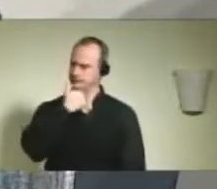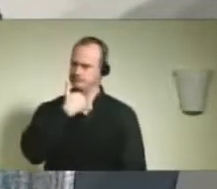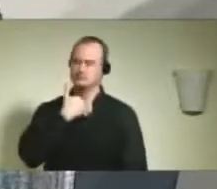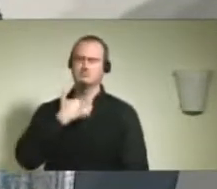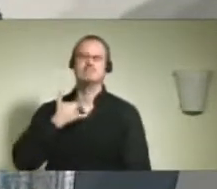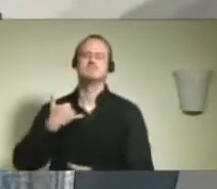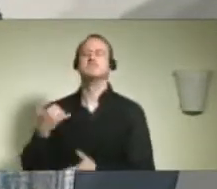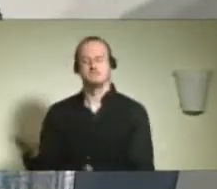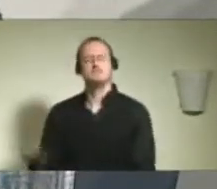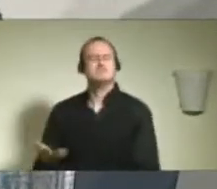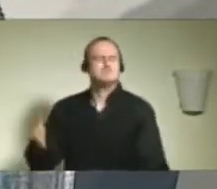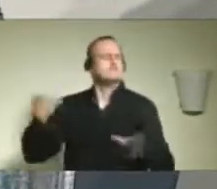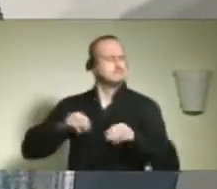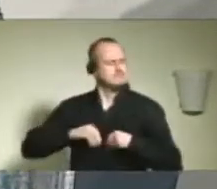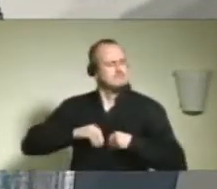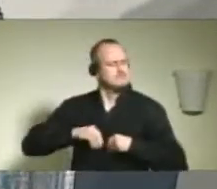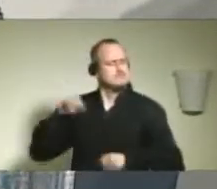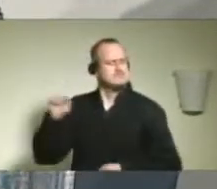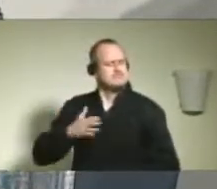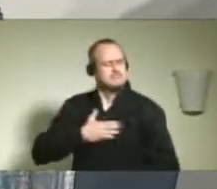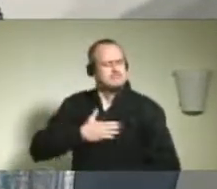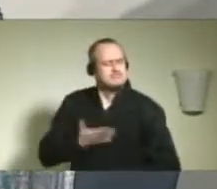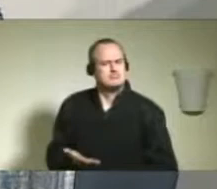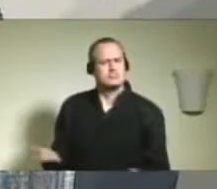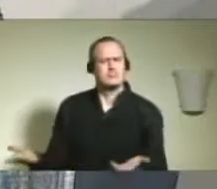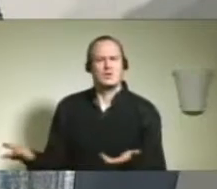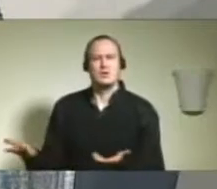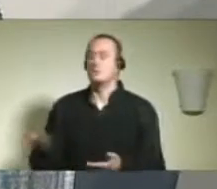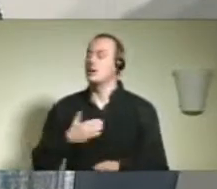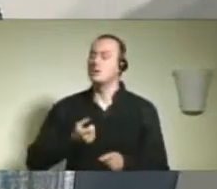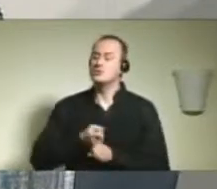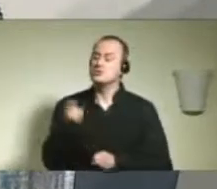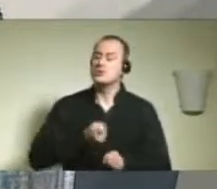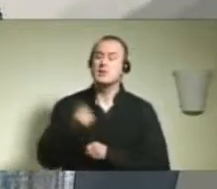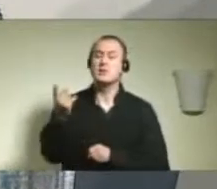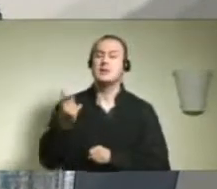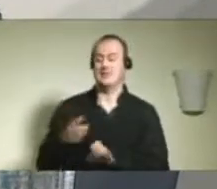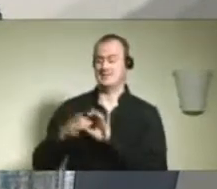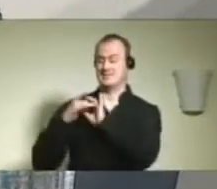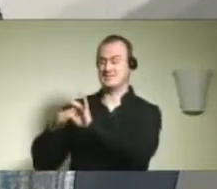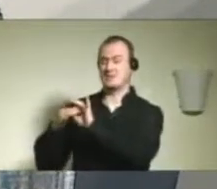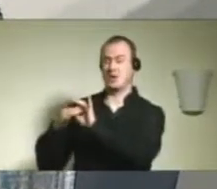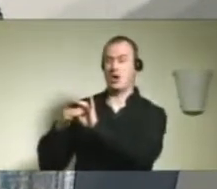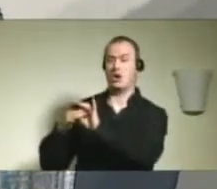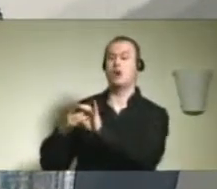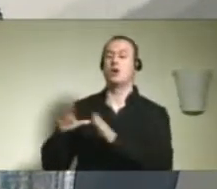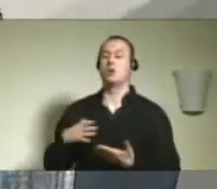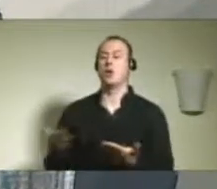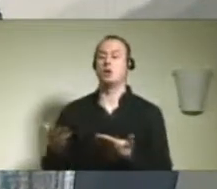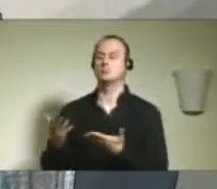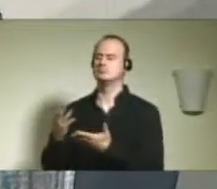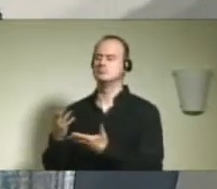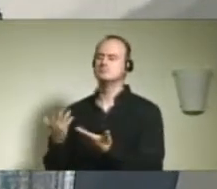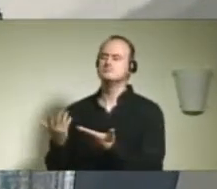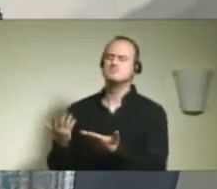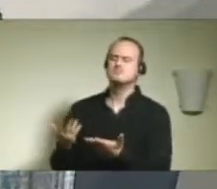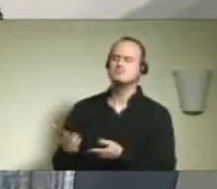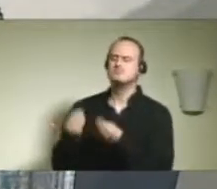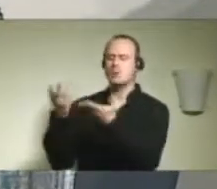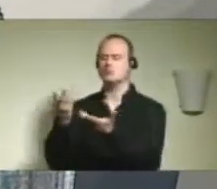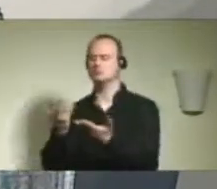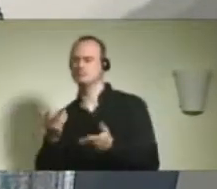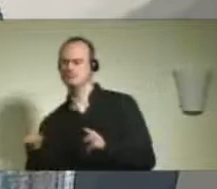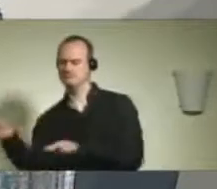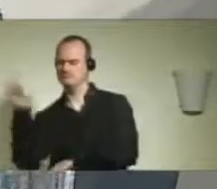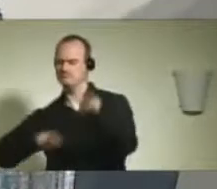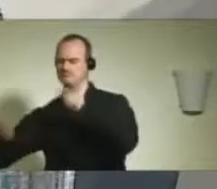2 fois par an, on a des bilans qui sont donnés aux syndicats sur les formations qui sont dispensés au personnel.